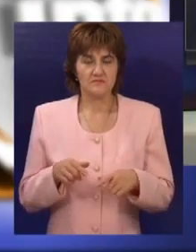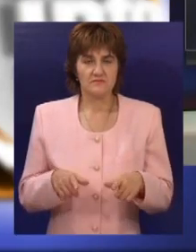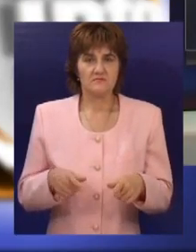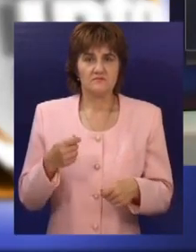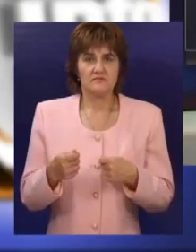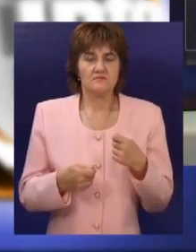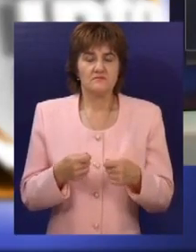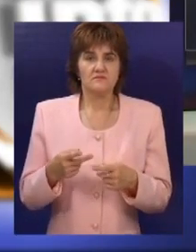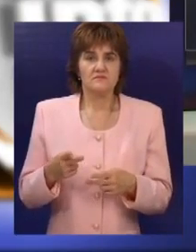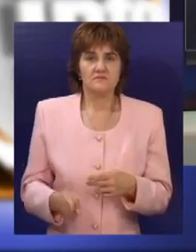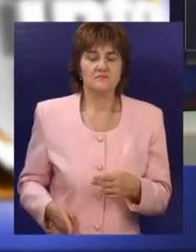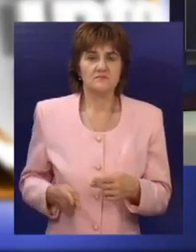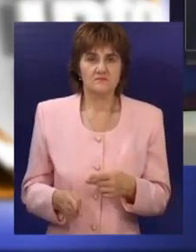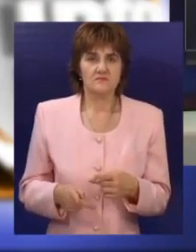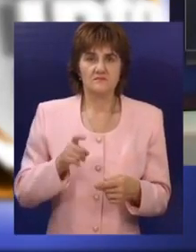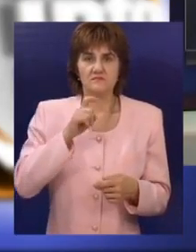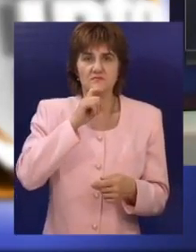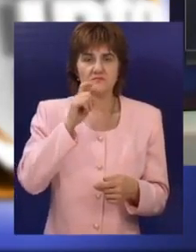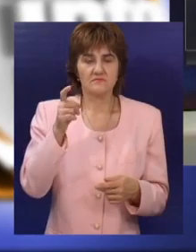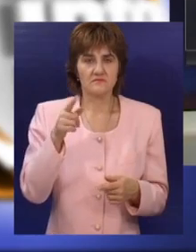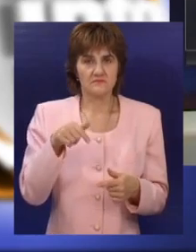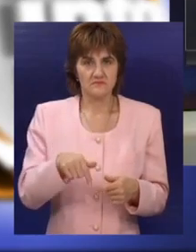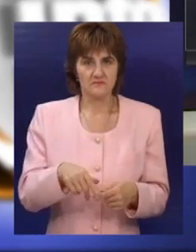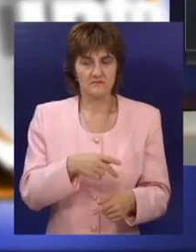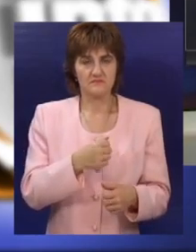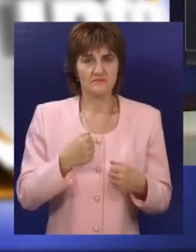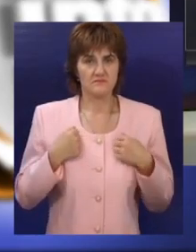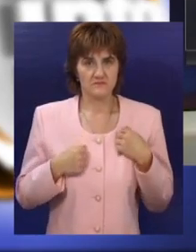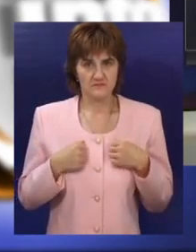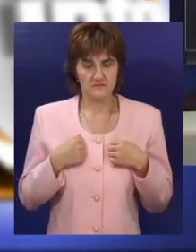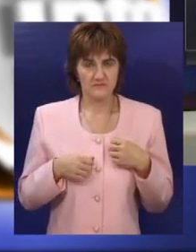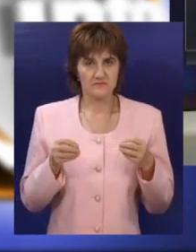Studija izvodljivosti železničke pruge